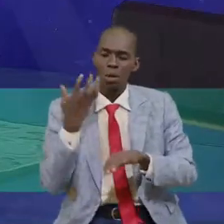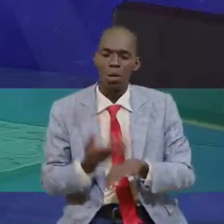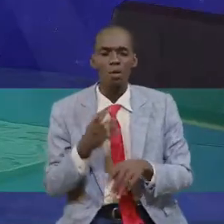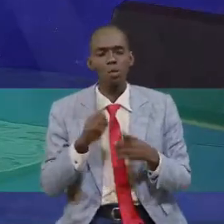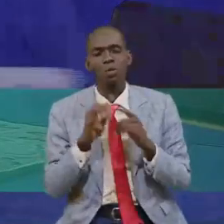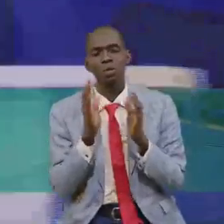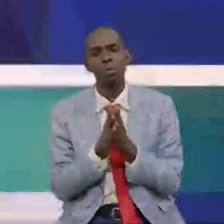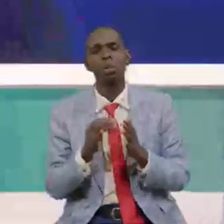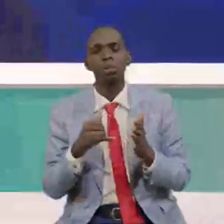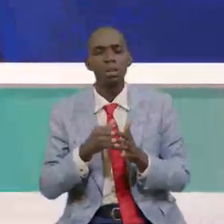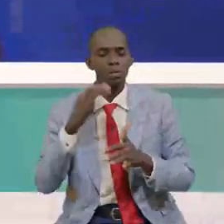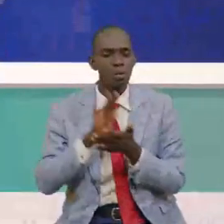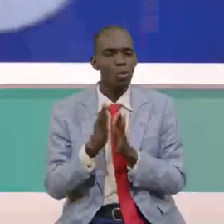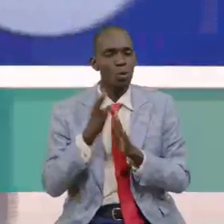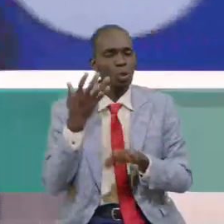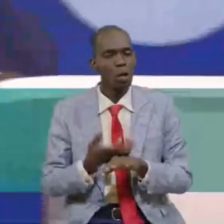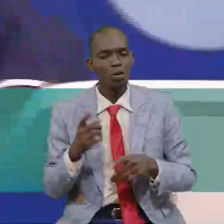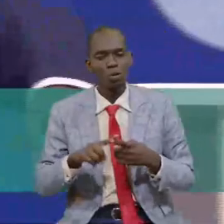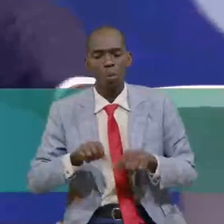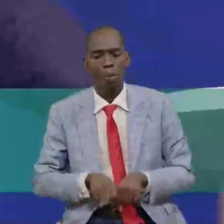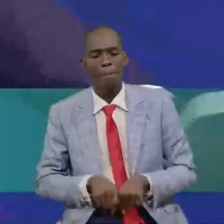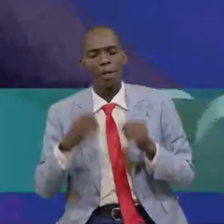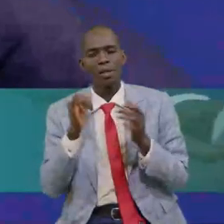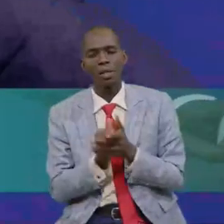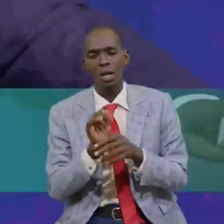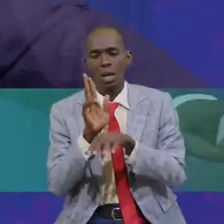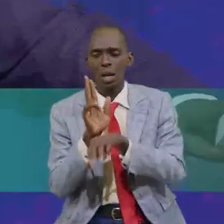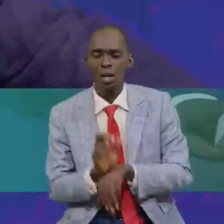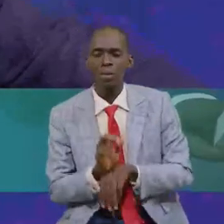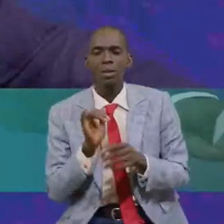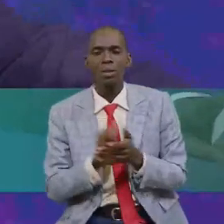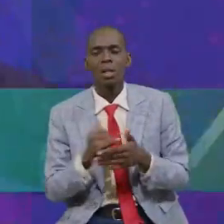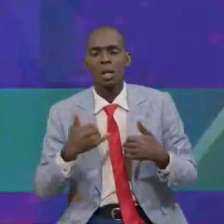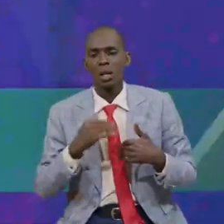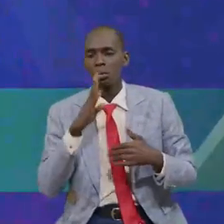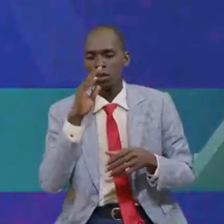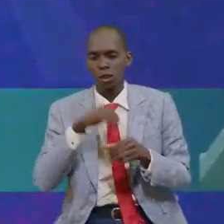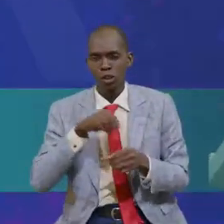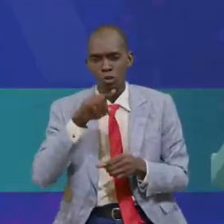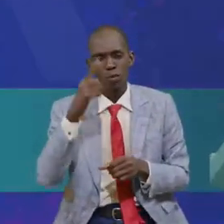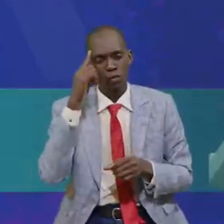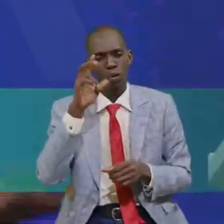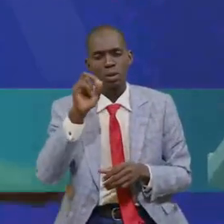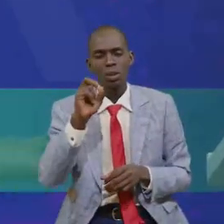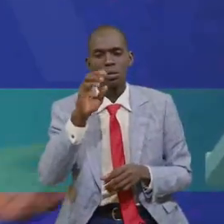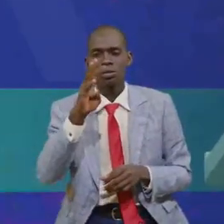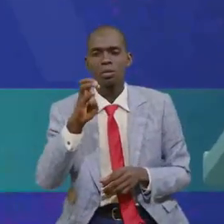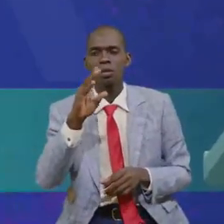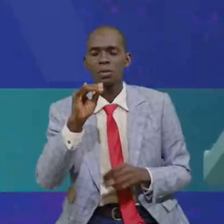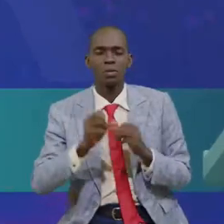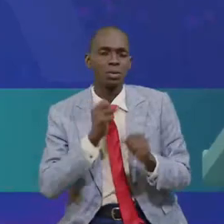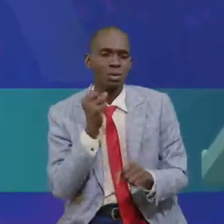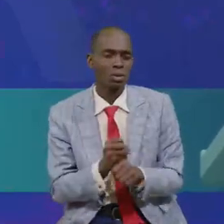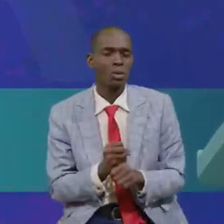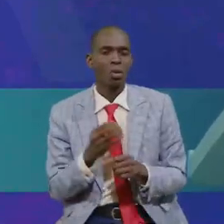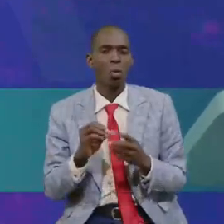briser l'habitude qui est avec toi depuis 30 ans, 40 ans, 50 ans ou plus. Mais quand